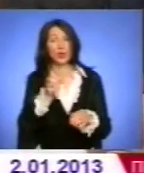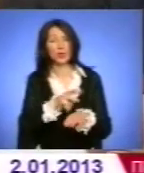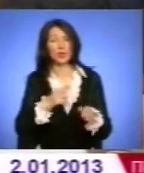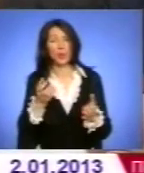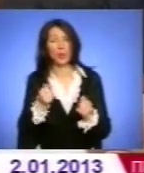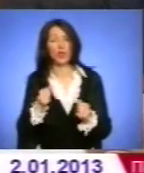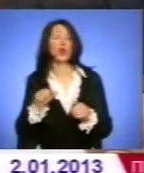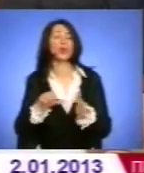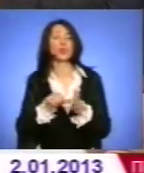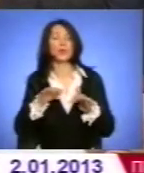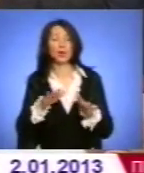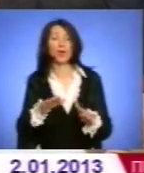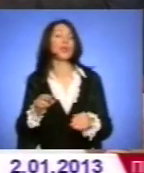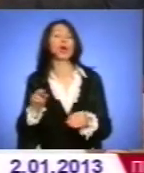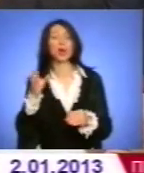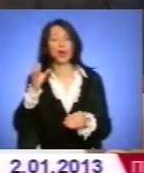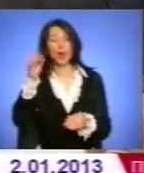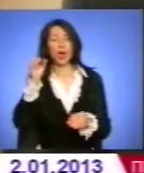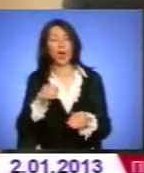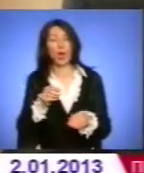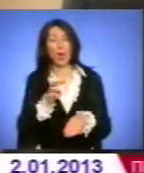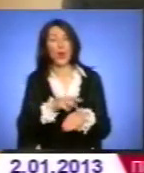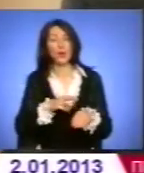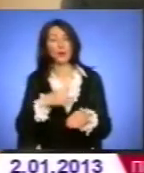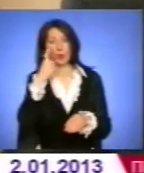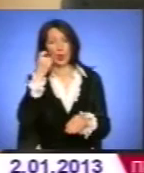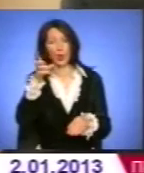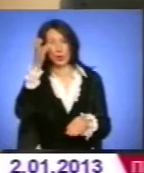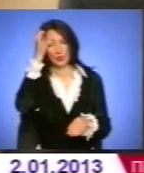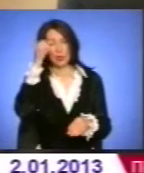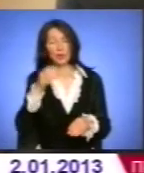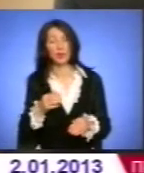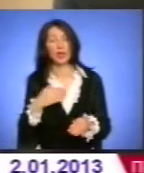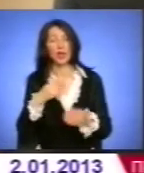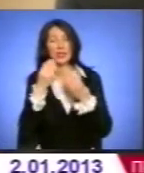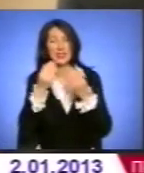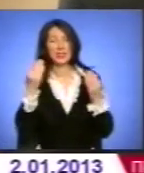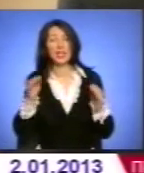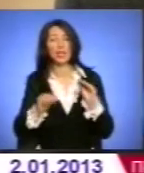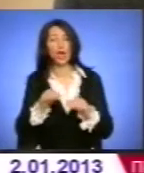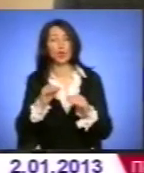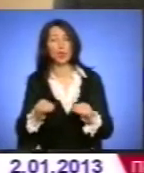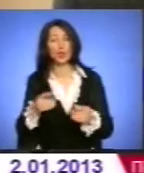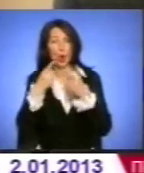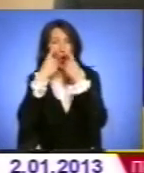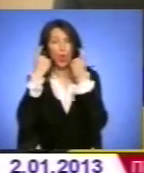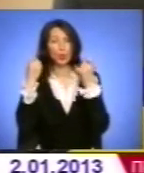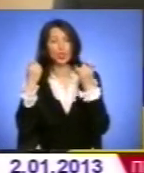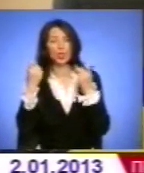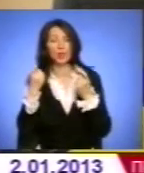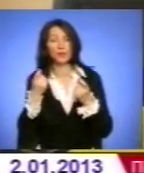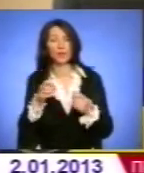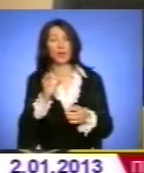активно співпрацювали з навчальними закладами. В закладах на стендах розміщено оголошення